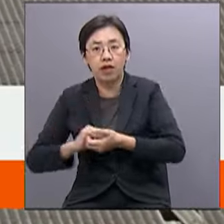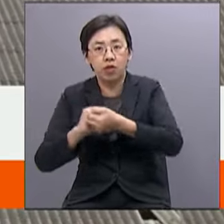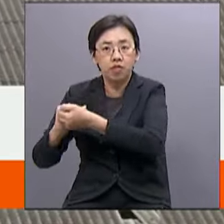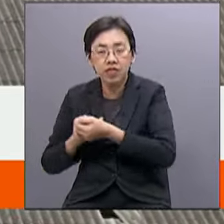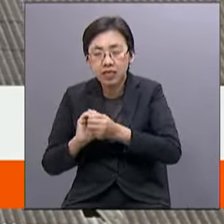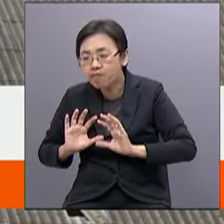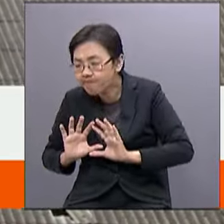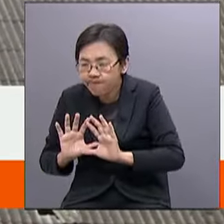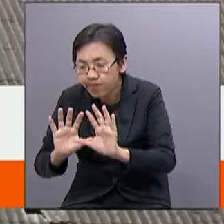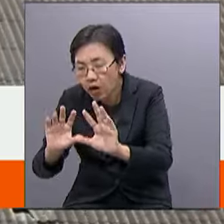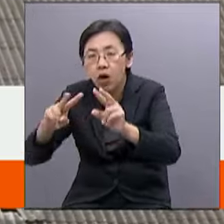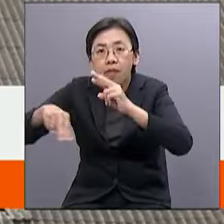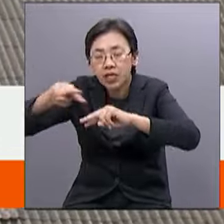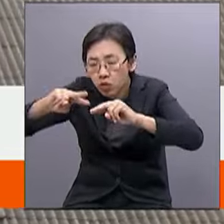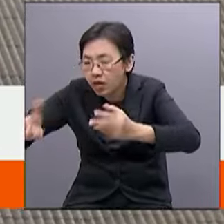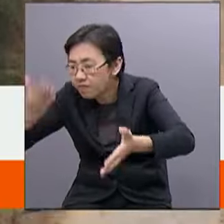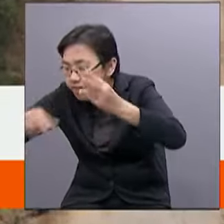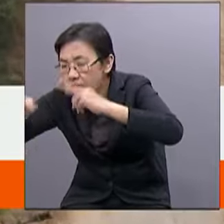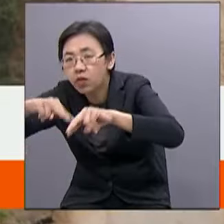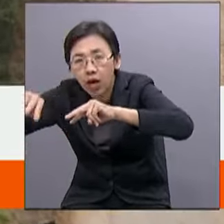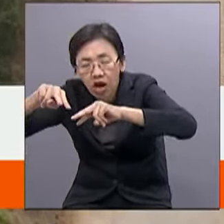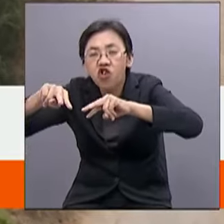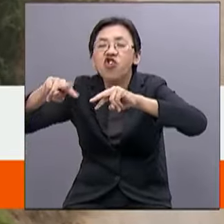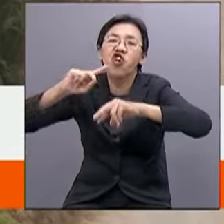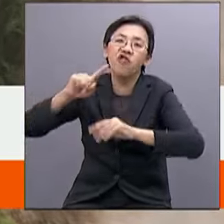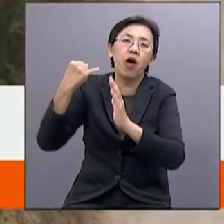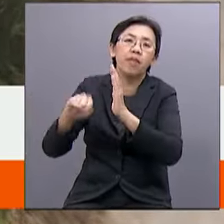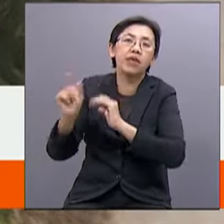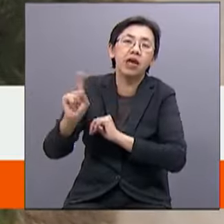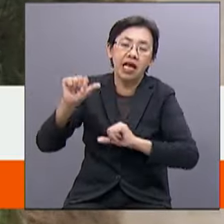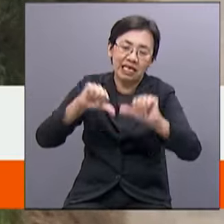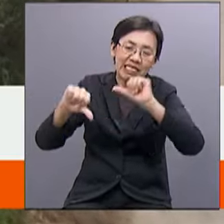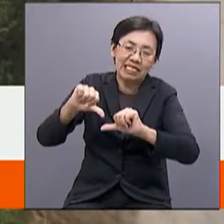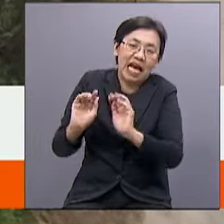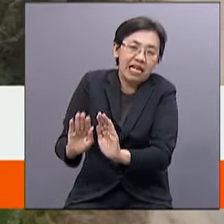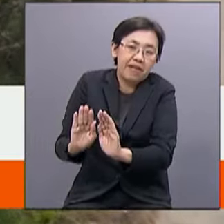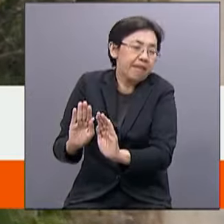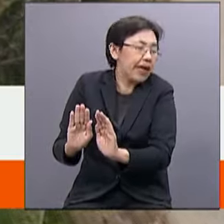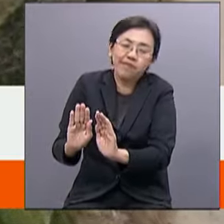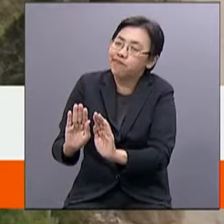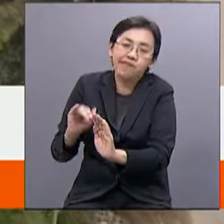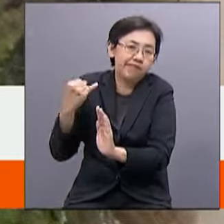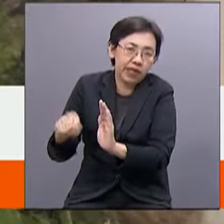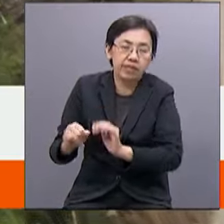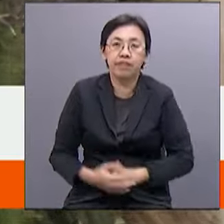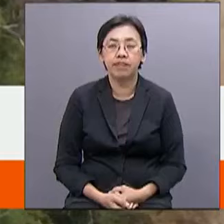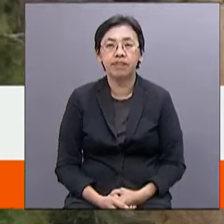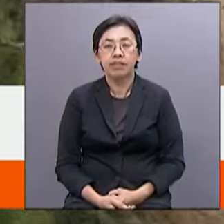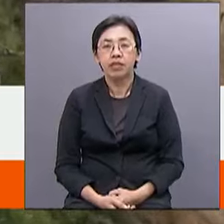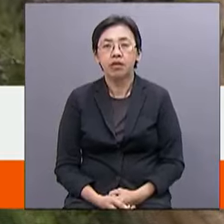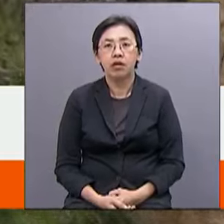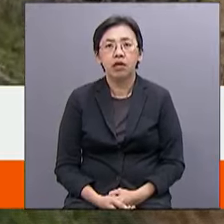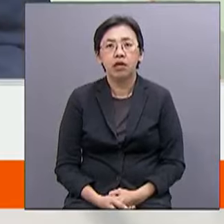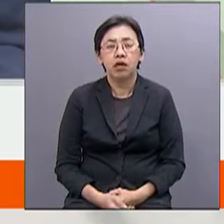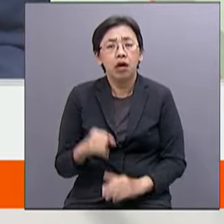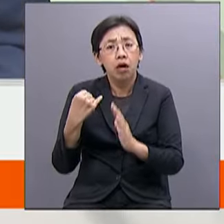ปตรวจค้นแล้วก็ดำเนินคดีหากพบการกระทำผิดนะครับเกี่ยวข้องครับ การพบการกระทำผิดที่ว่